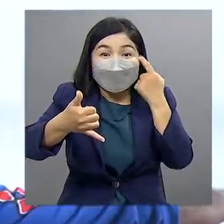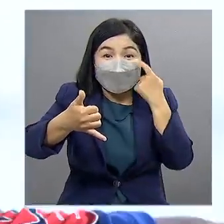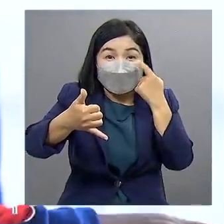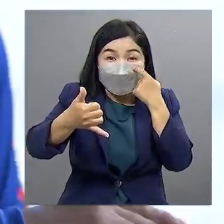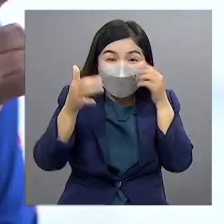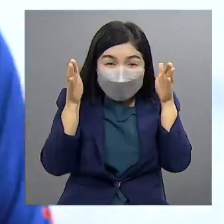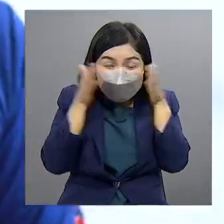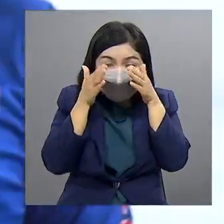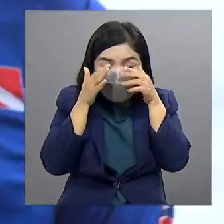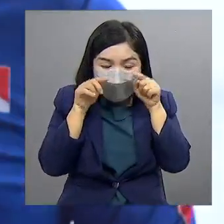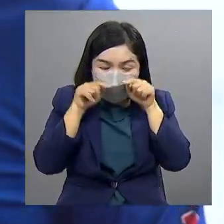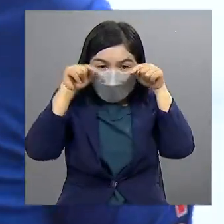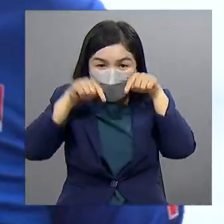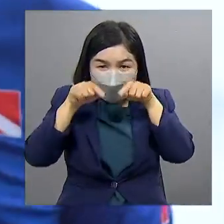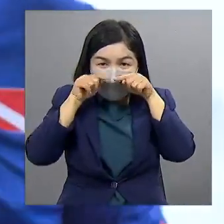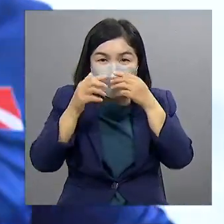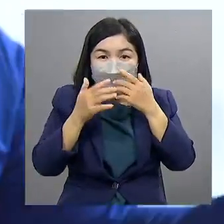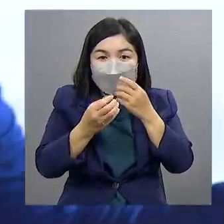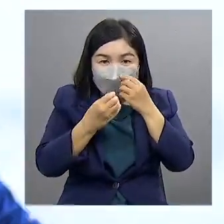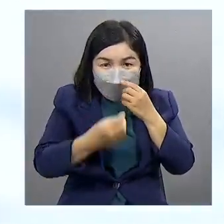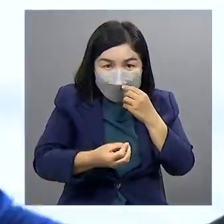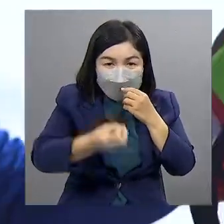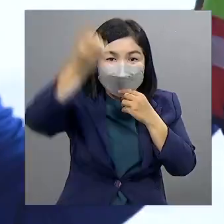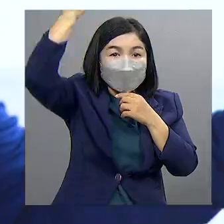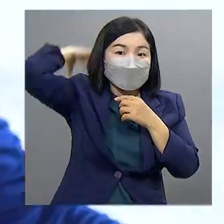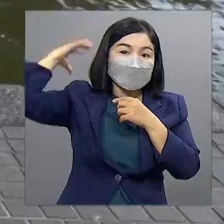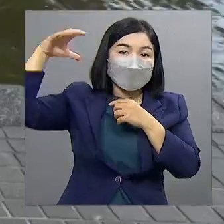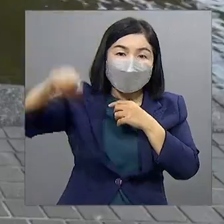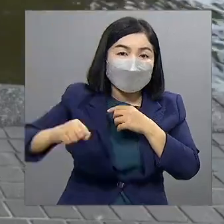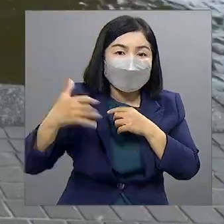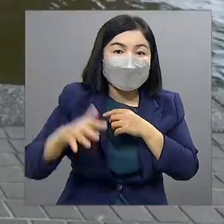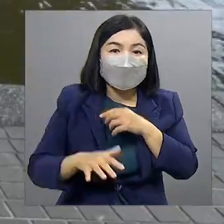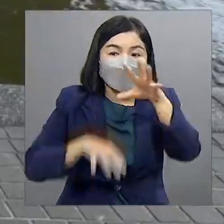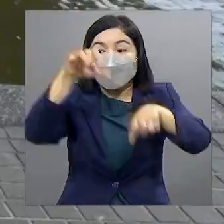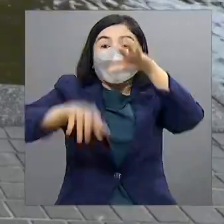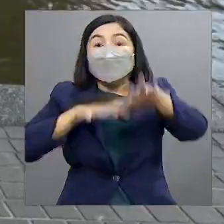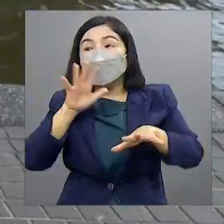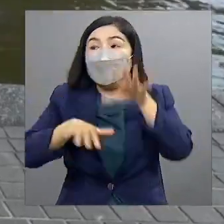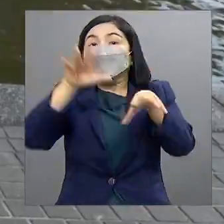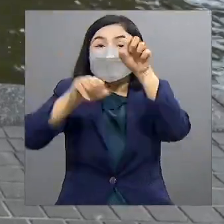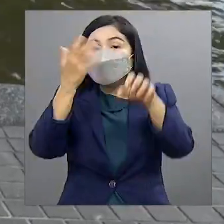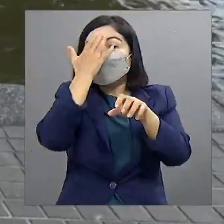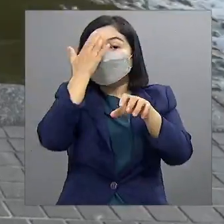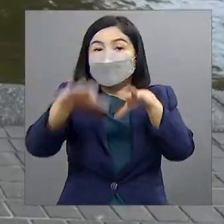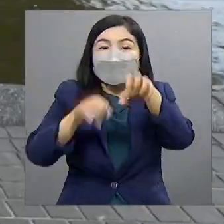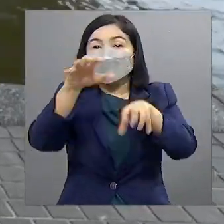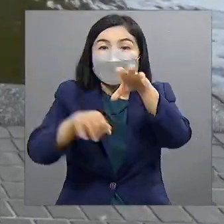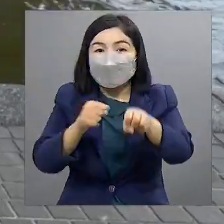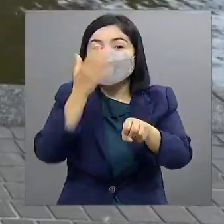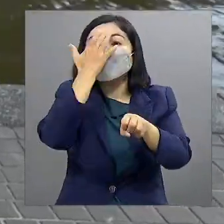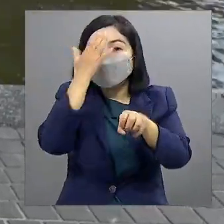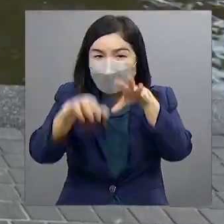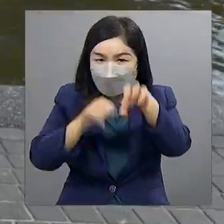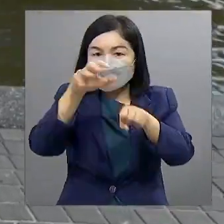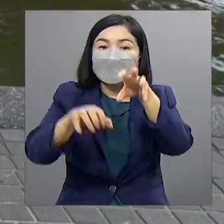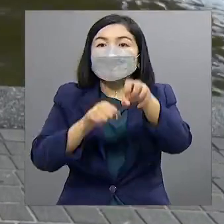ต่ด้านหน้าถ้าโยนไปด้านหลังเขาจะไม่คว้าเลยเขาจะคว้าแต่ด้านหน้าคนตกใจเพราะนั้นจุดโยนก็คือด้านหน้าดิงบุ